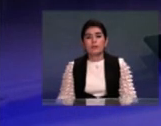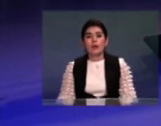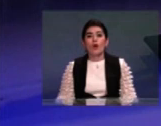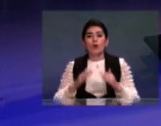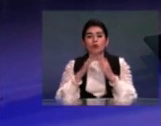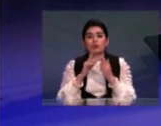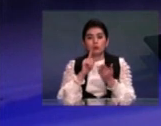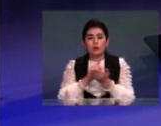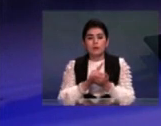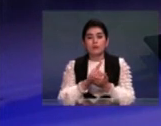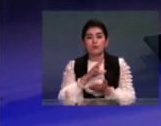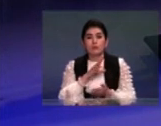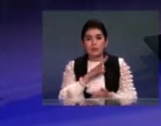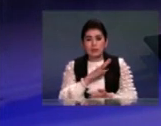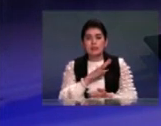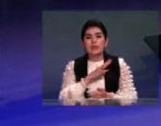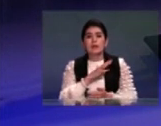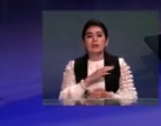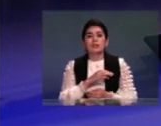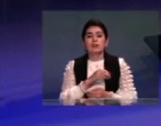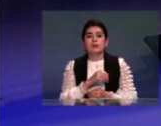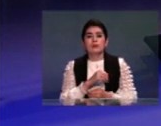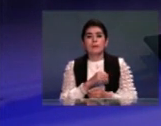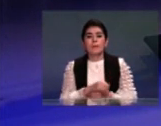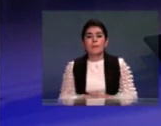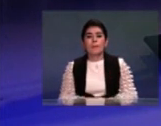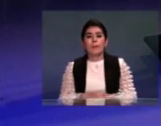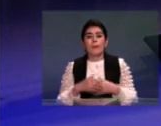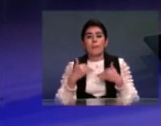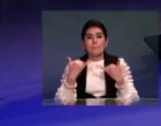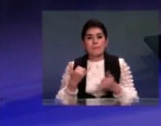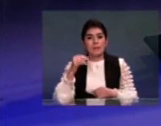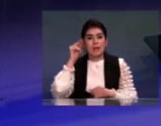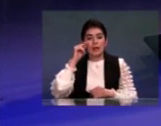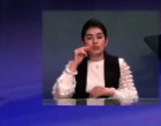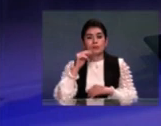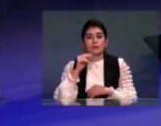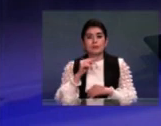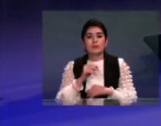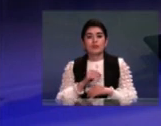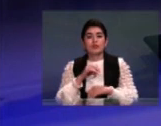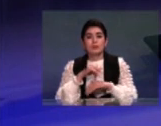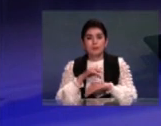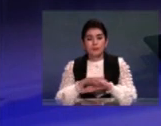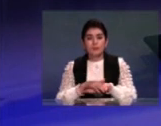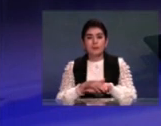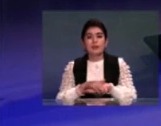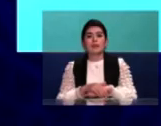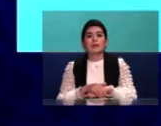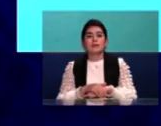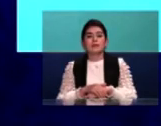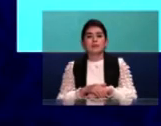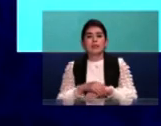Uy vazifasini yozib olgan bo'lsangiz, bugungi darsimiz shu bilan tamomlaymiz,